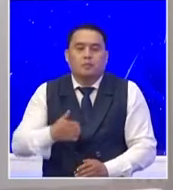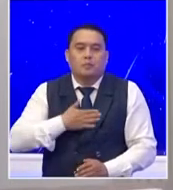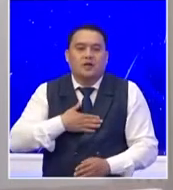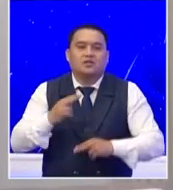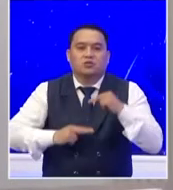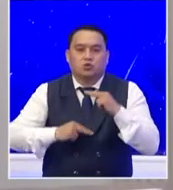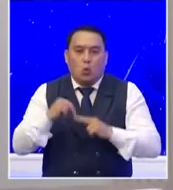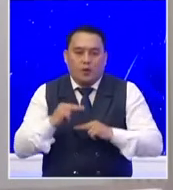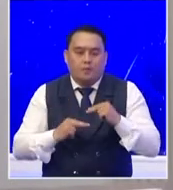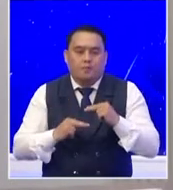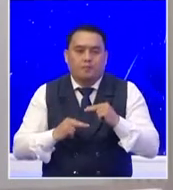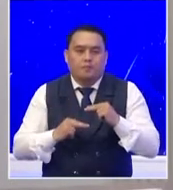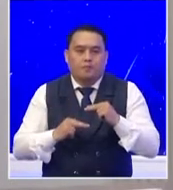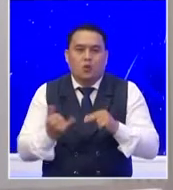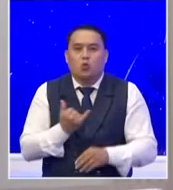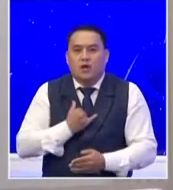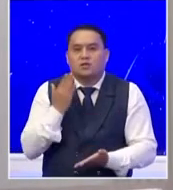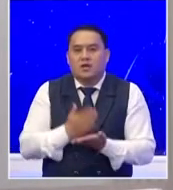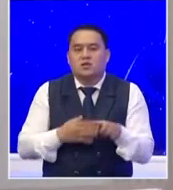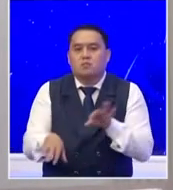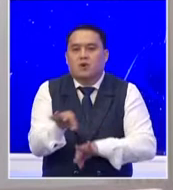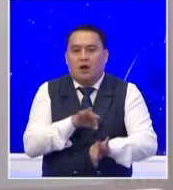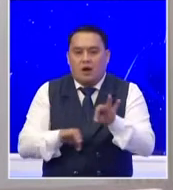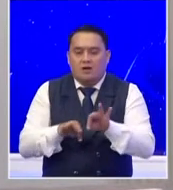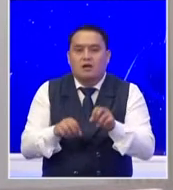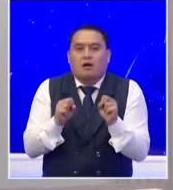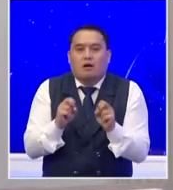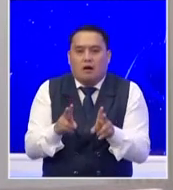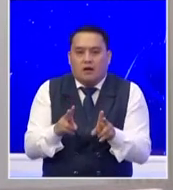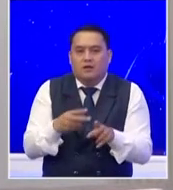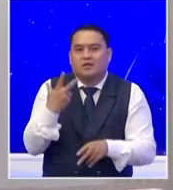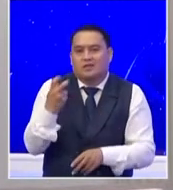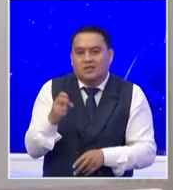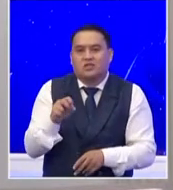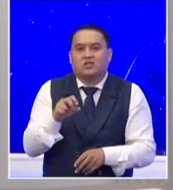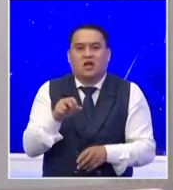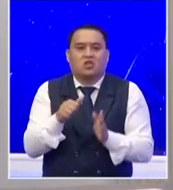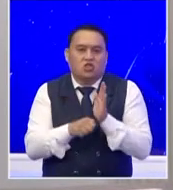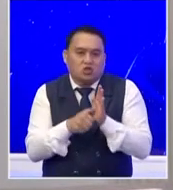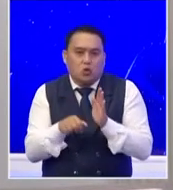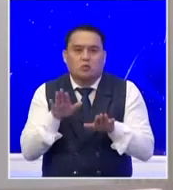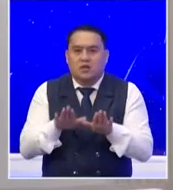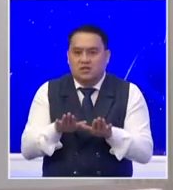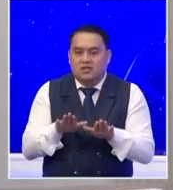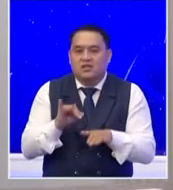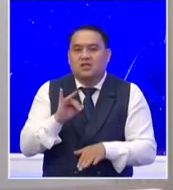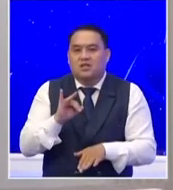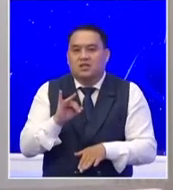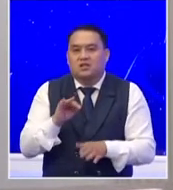строим у нас вообще-то проект, типовой проект на 300 мест, на 600 мест и